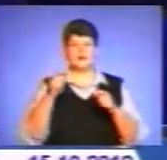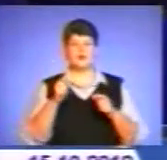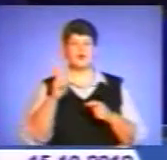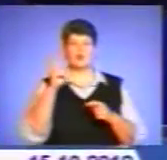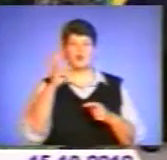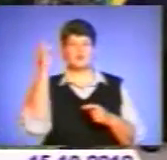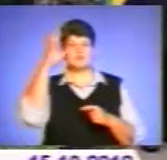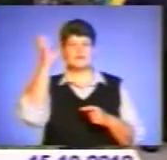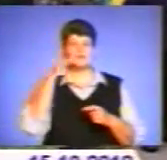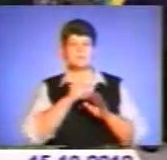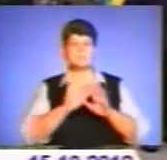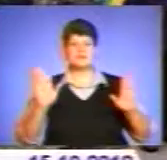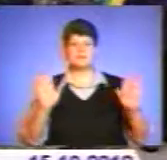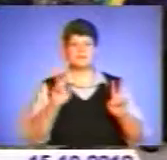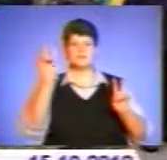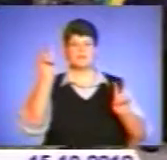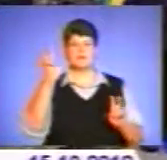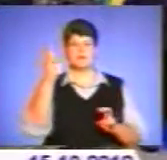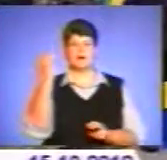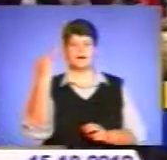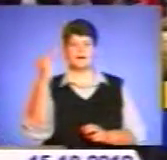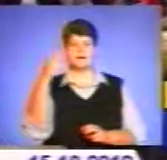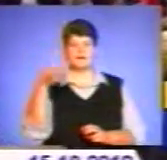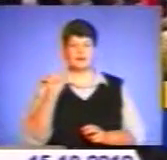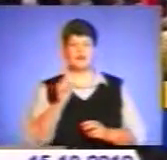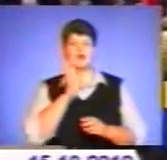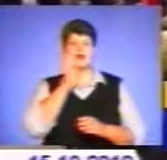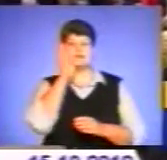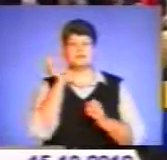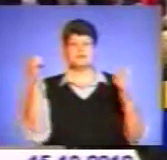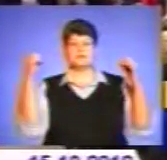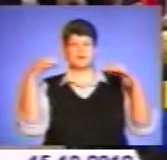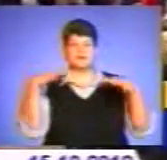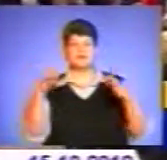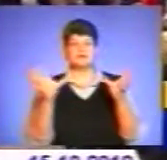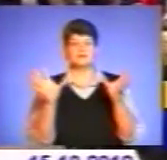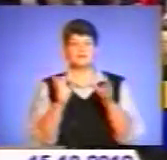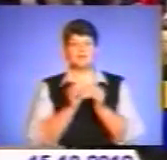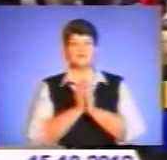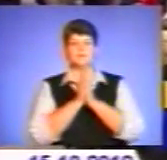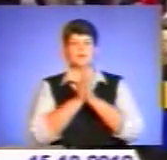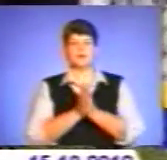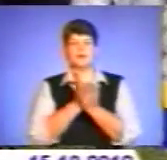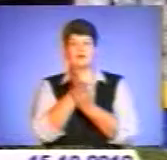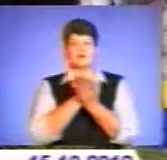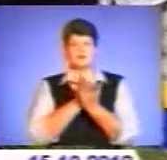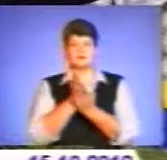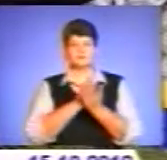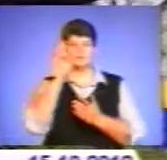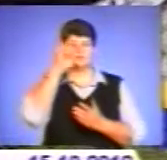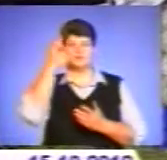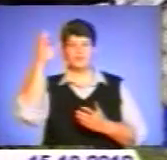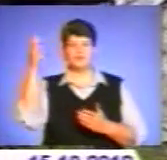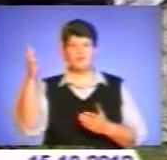«Байда». Вранці учасники фестивалю та гості міста зібралися на спільну літургію з нагоди свята Покрови Пресвятої